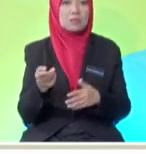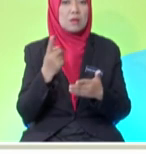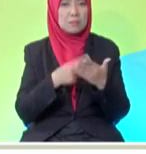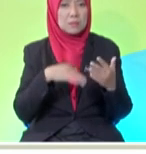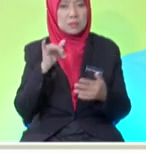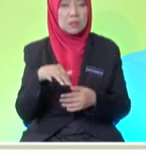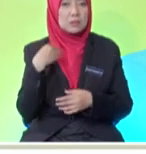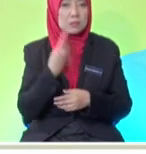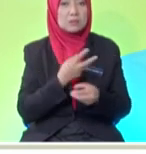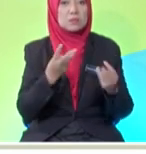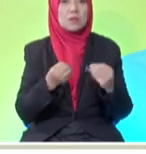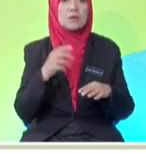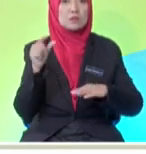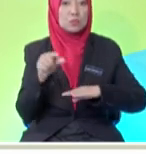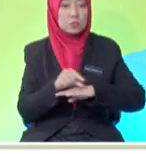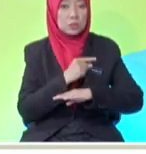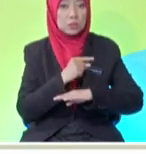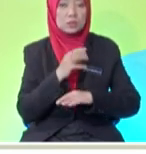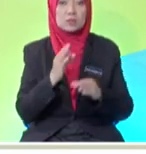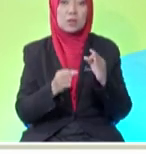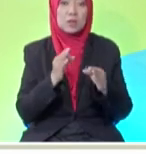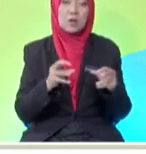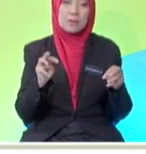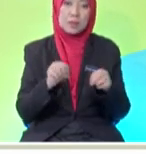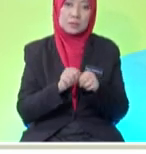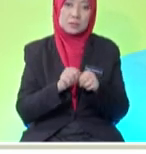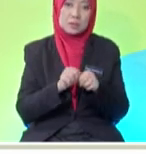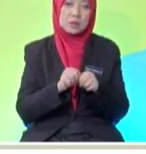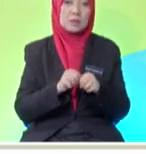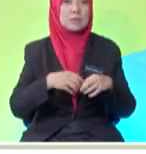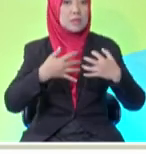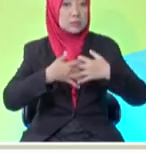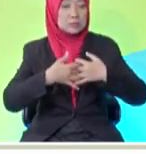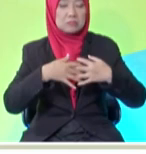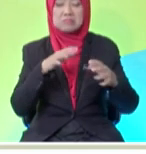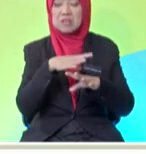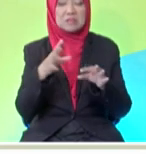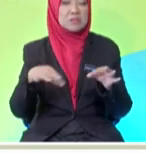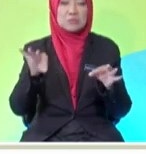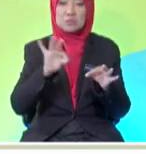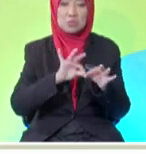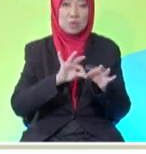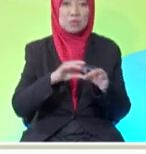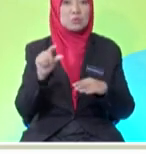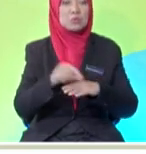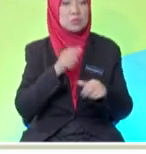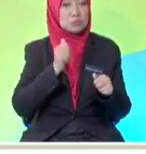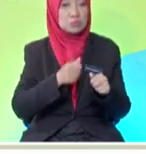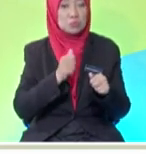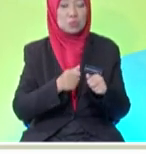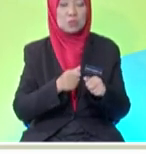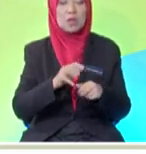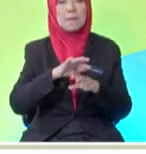gunakan Oke contohnya kalau macam pemasangan bahagia engine kita tak sesuai gunakan Tukul kepala bulat tuh karena